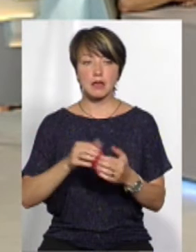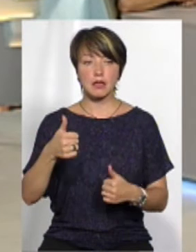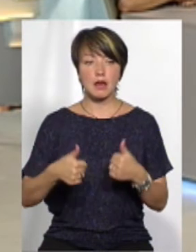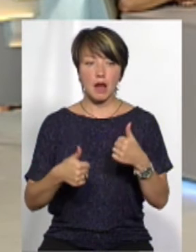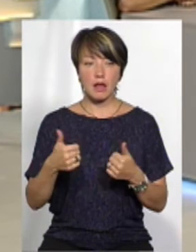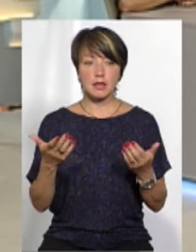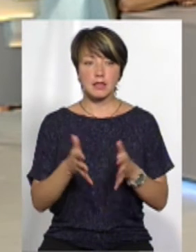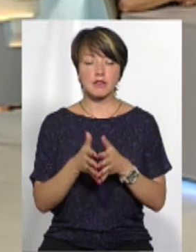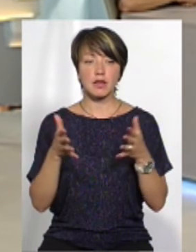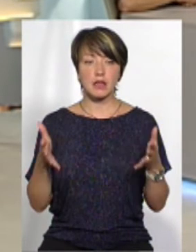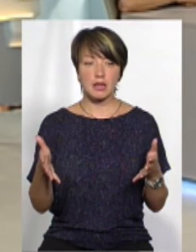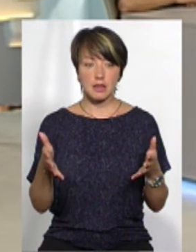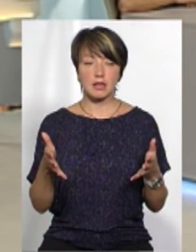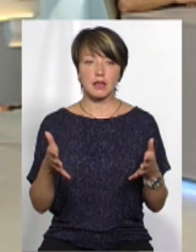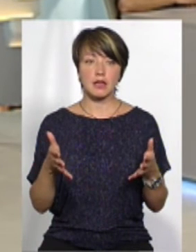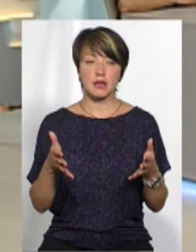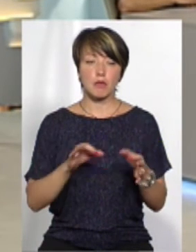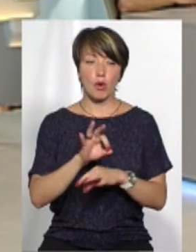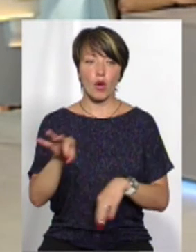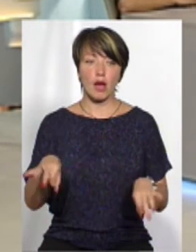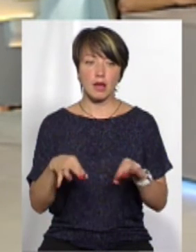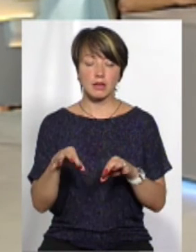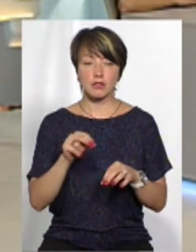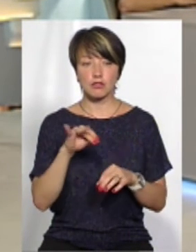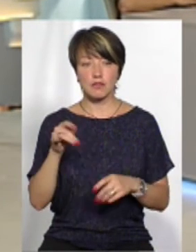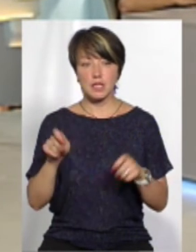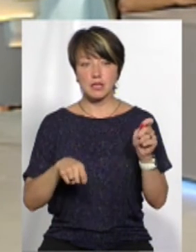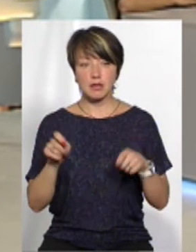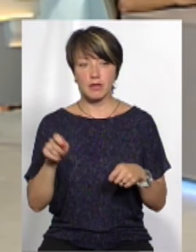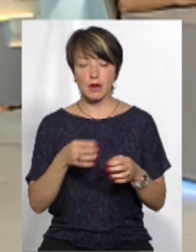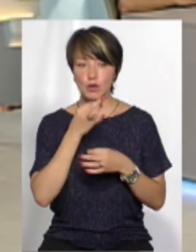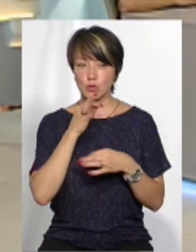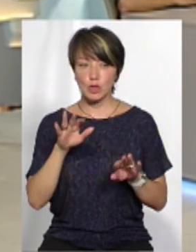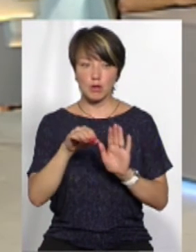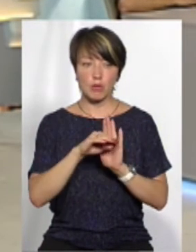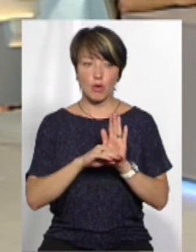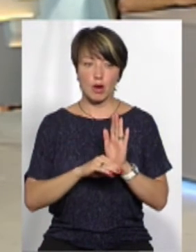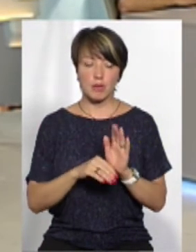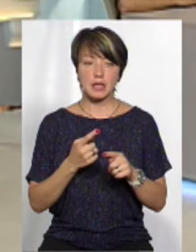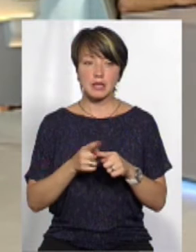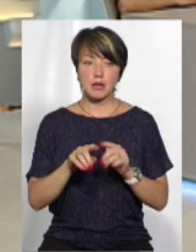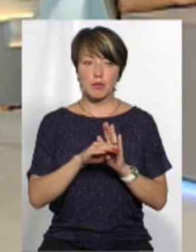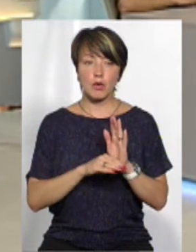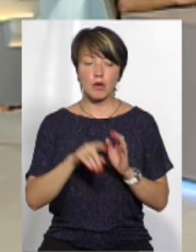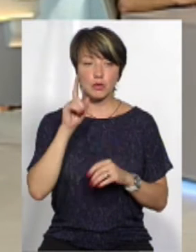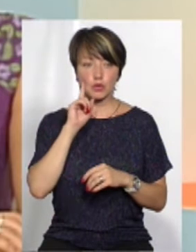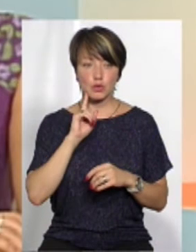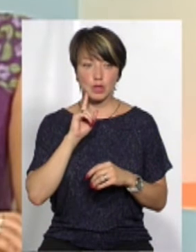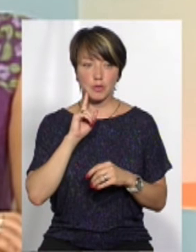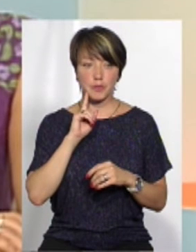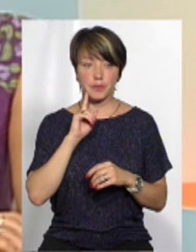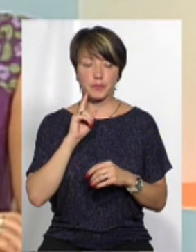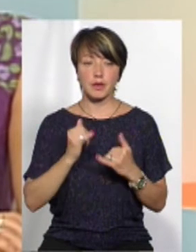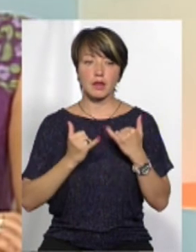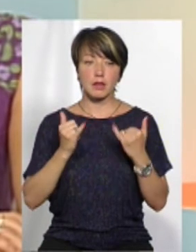гранти на якісь великі вже суми, творити якісь великі проекти, там, чи фестивалі, чи будь-які програми. Ця програма дуже зручна